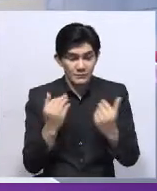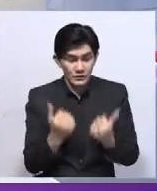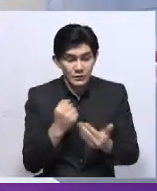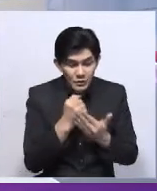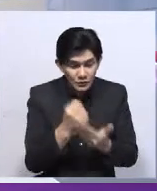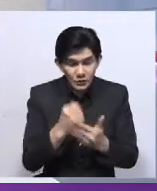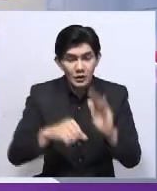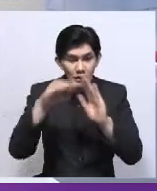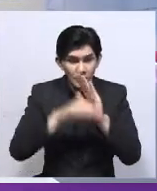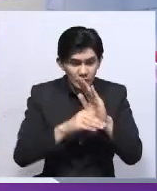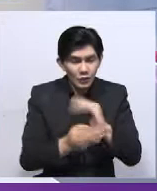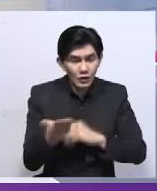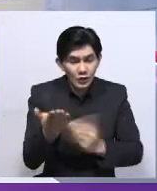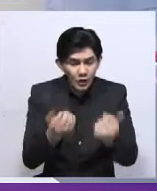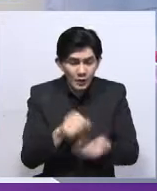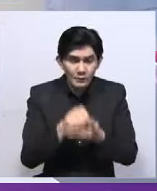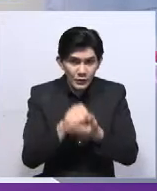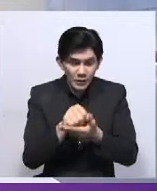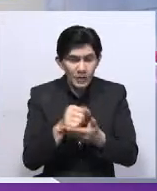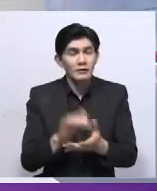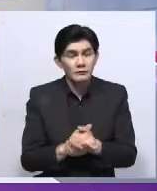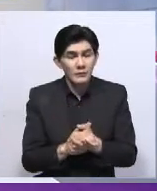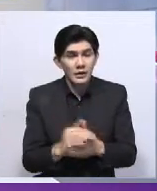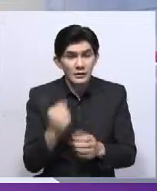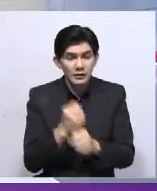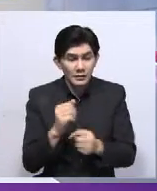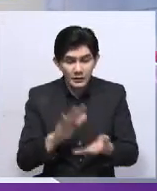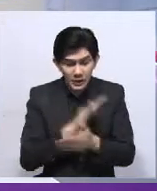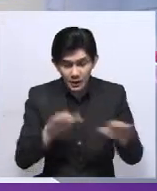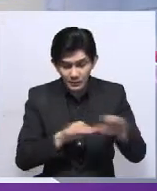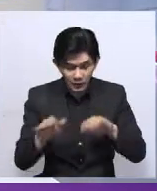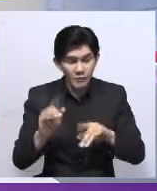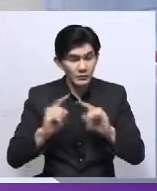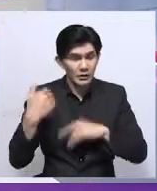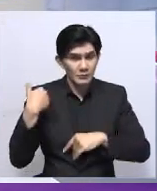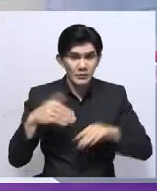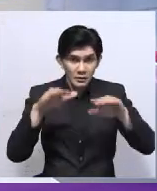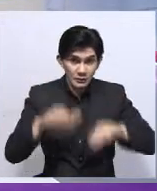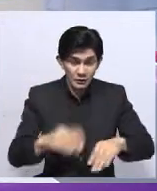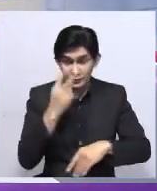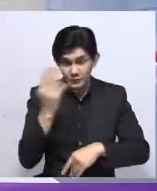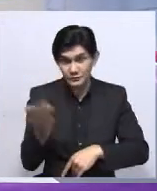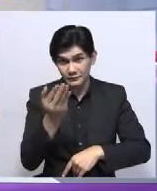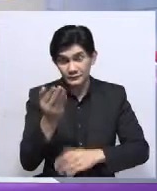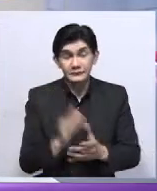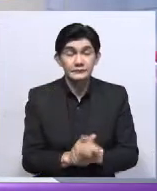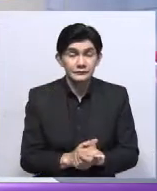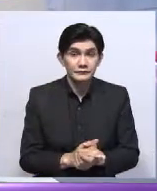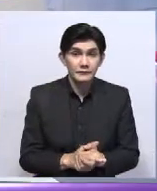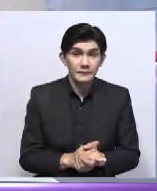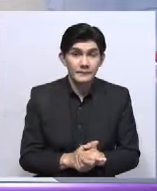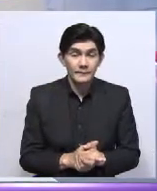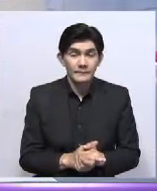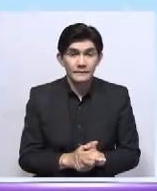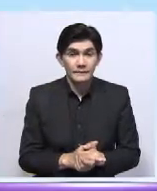การช่วยลดขั้นตอนในการขอรับการบริการและการจัดเตรียมเอกสารก่อนเข้ารับบริการด้วยไปติดตามจากรายงานกัน